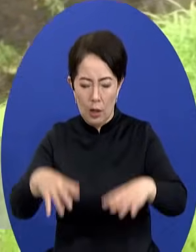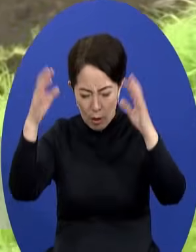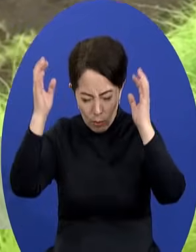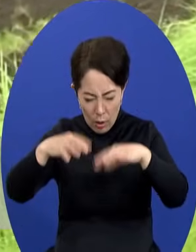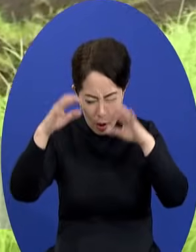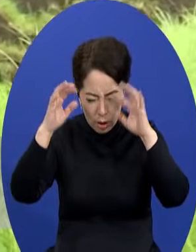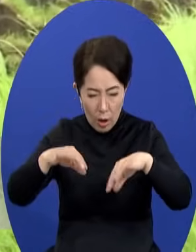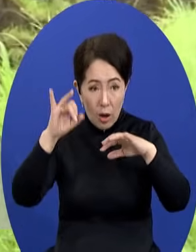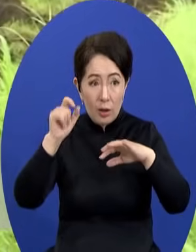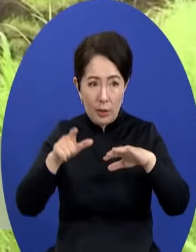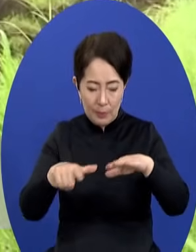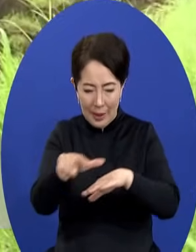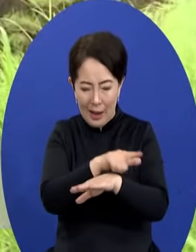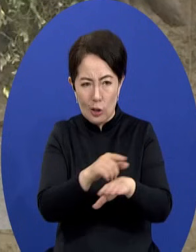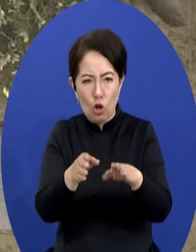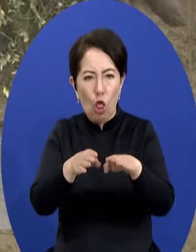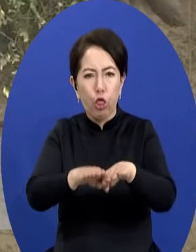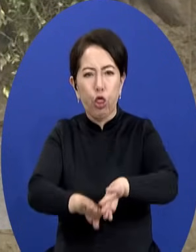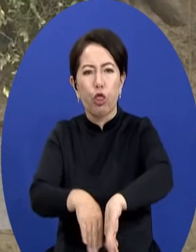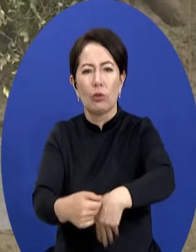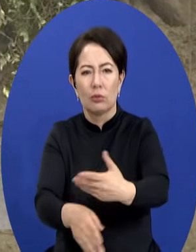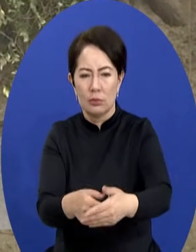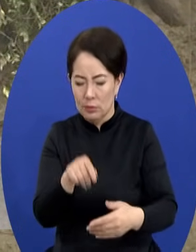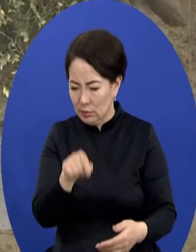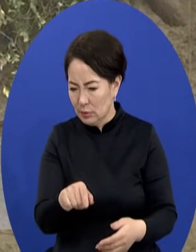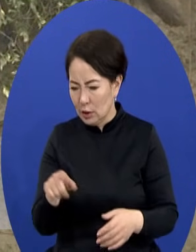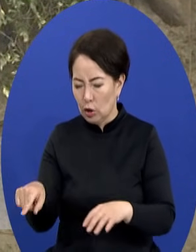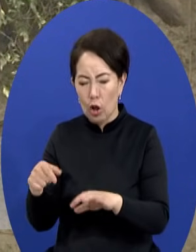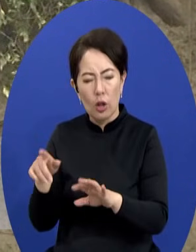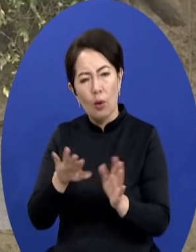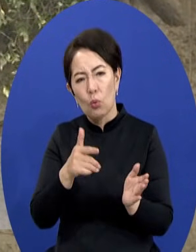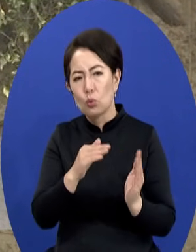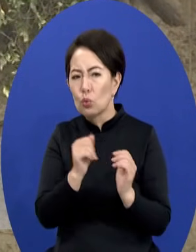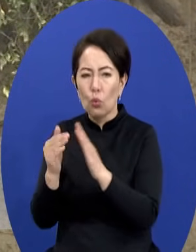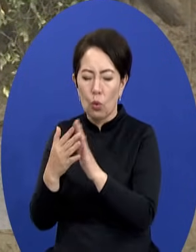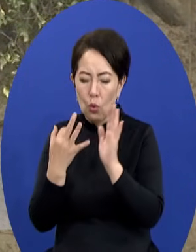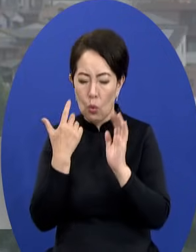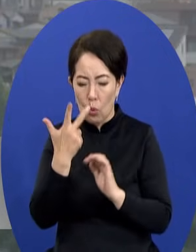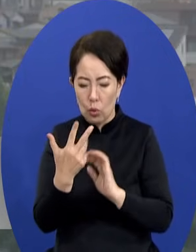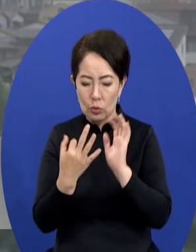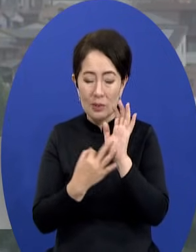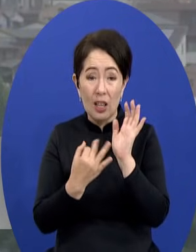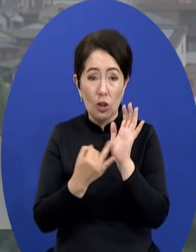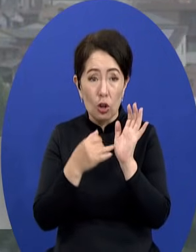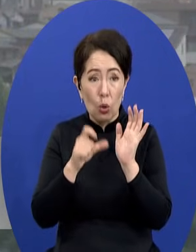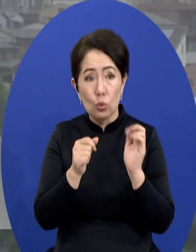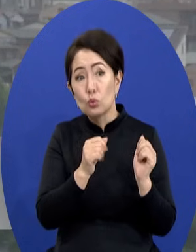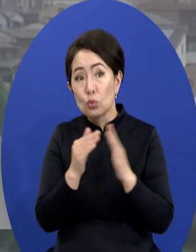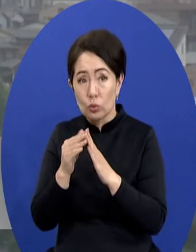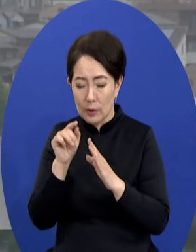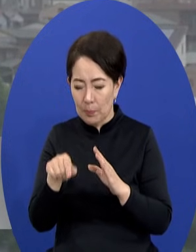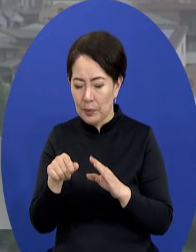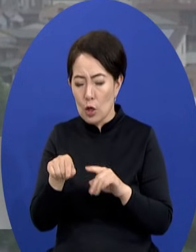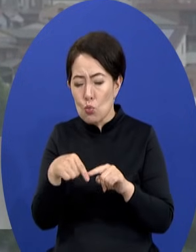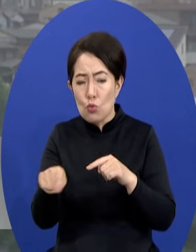учраас Атами гэх энэ хотоос бол 387 хүнийг төр нүүлгэн шилжүүлээд байгаа маа. Шизуока мужаас гадна